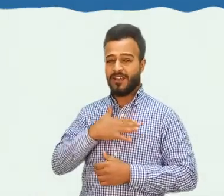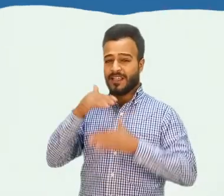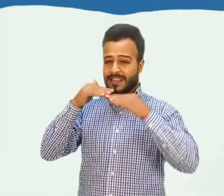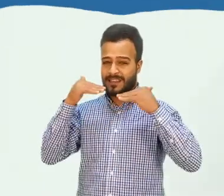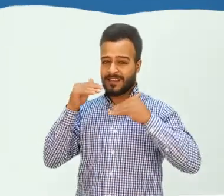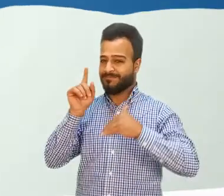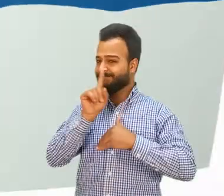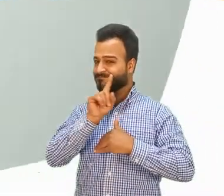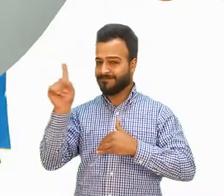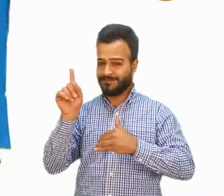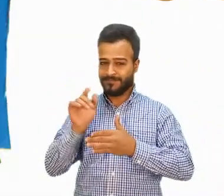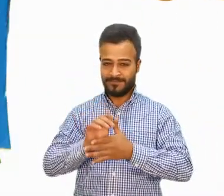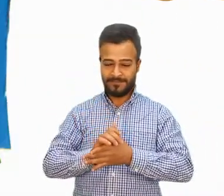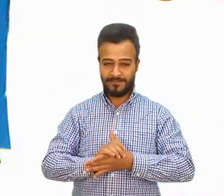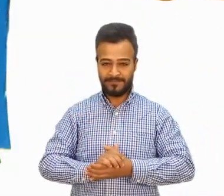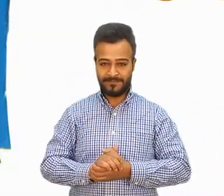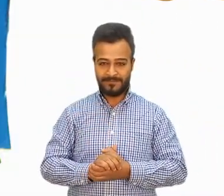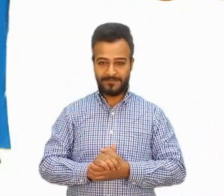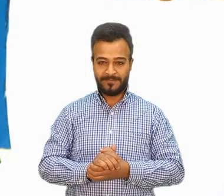تضحك.